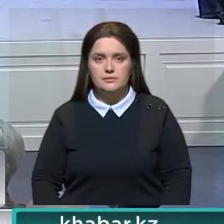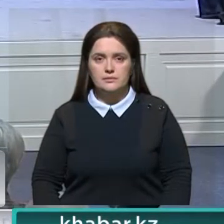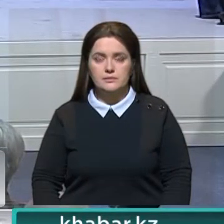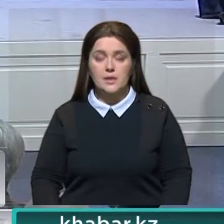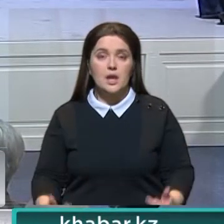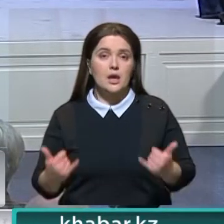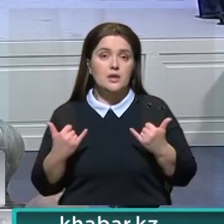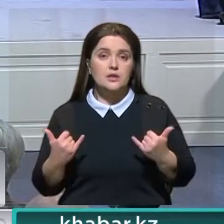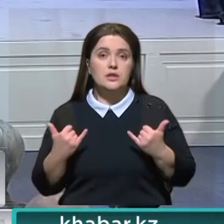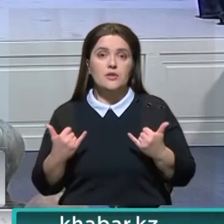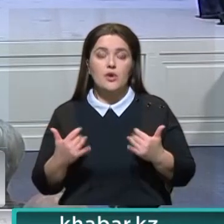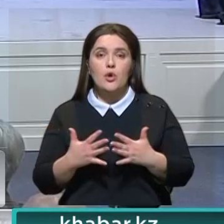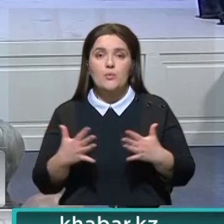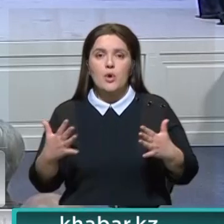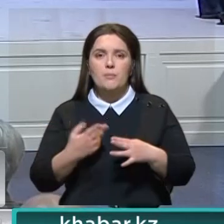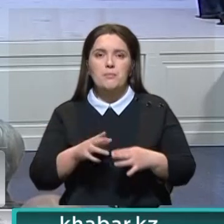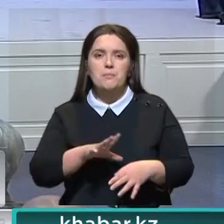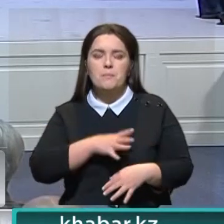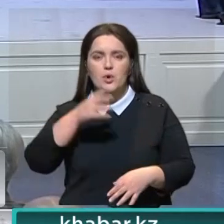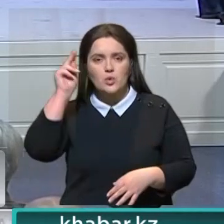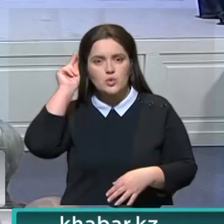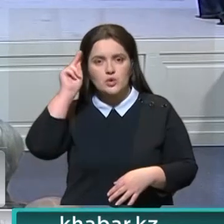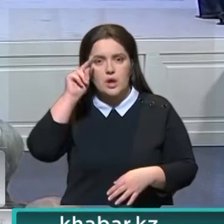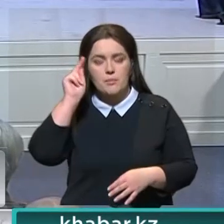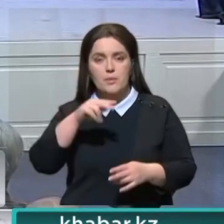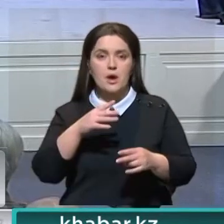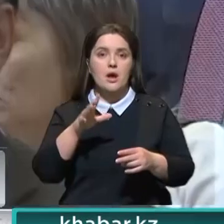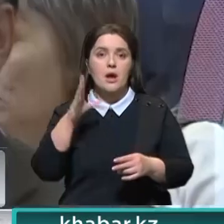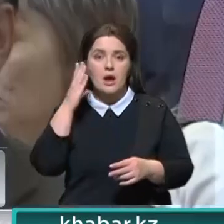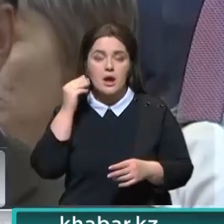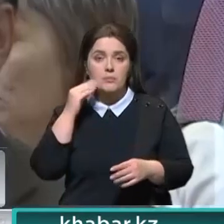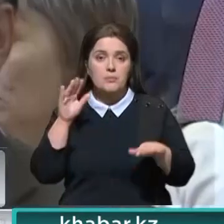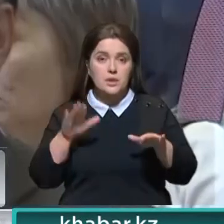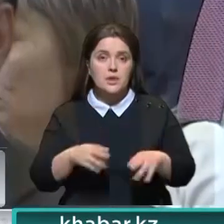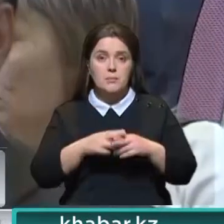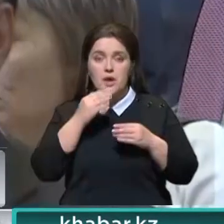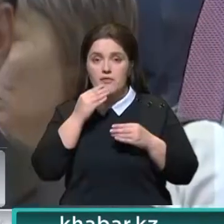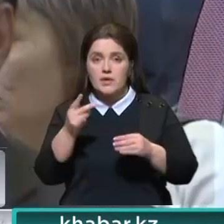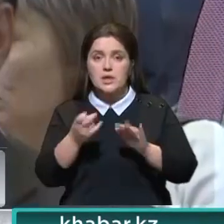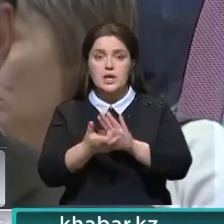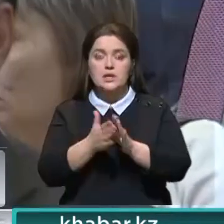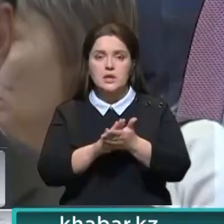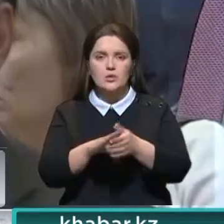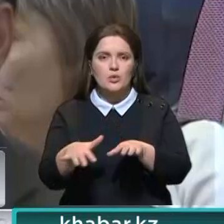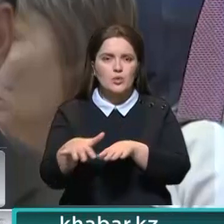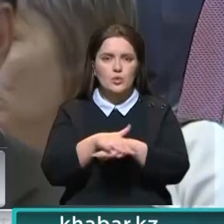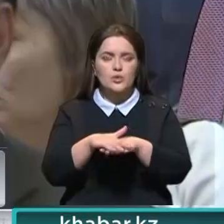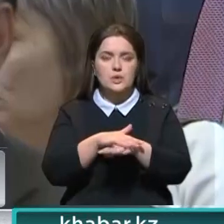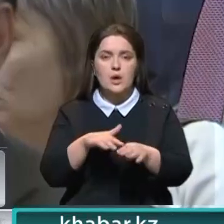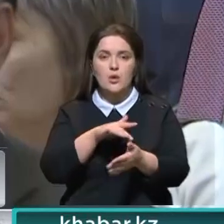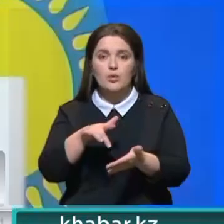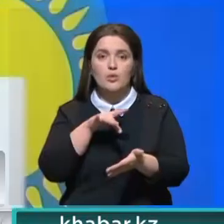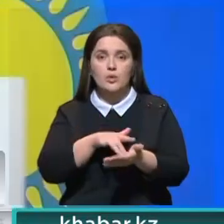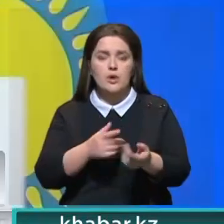На сегодняшний день большая часть высших учебных заведений сосредоточена в Алматы. Это влияет на состояние густонаселенного